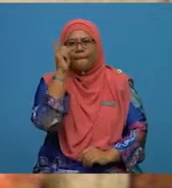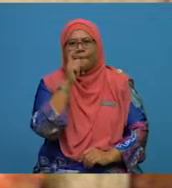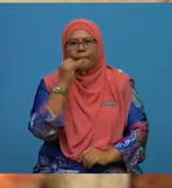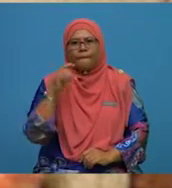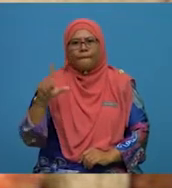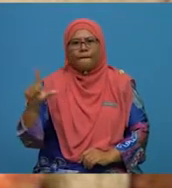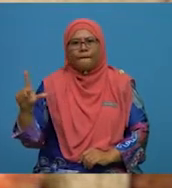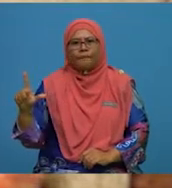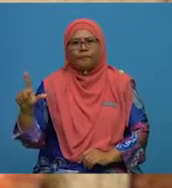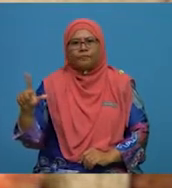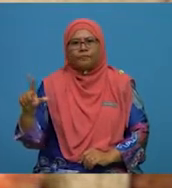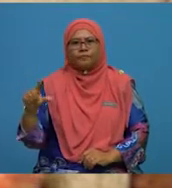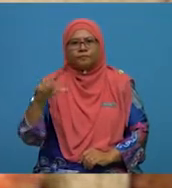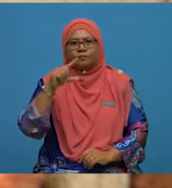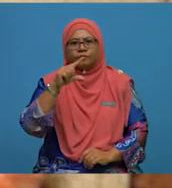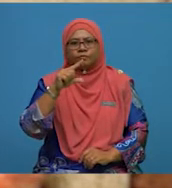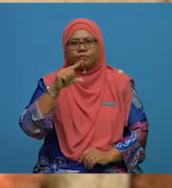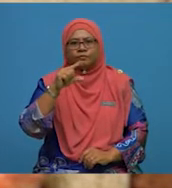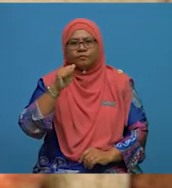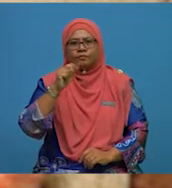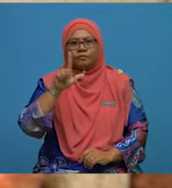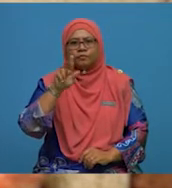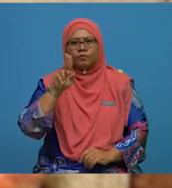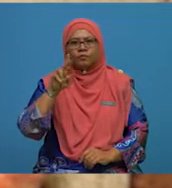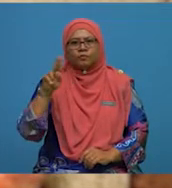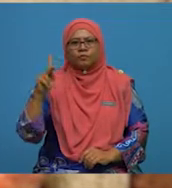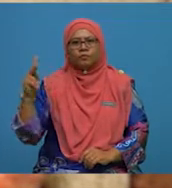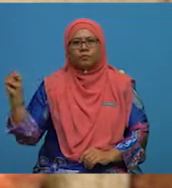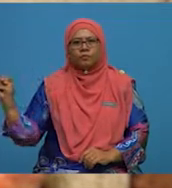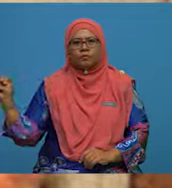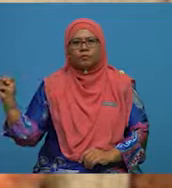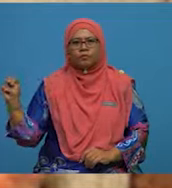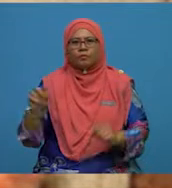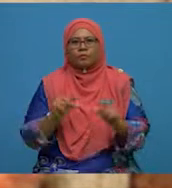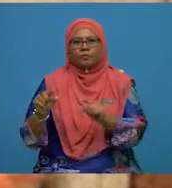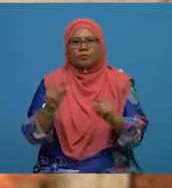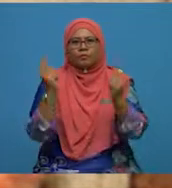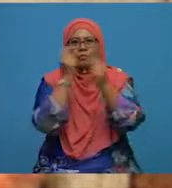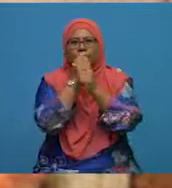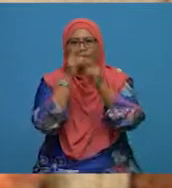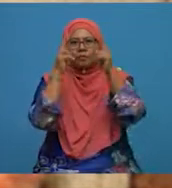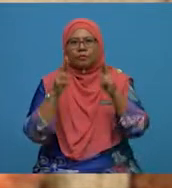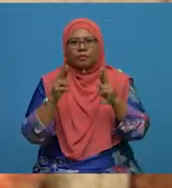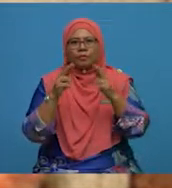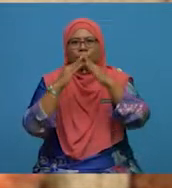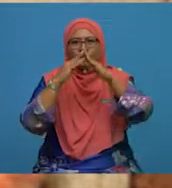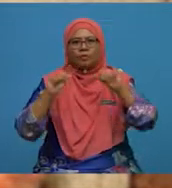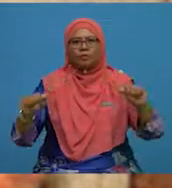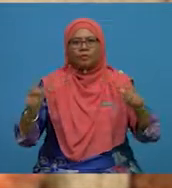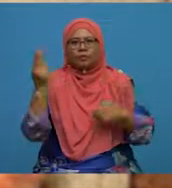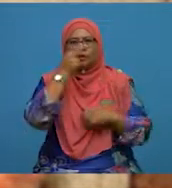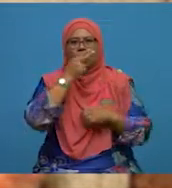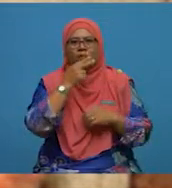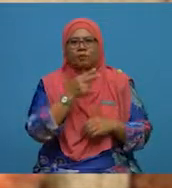Soalannya ialah, galurkan gerakan penentangan rakyat Mesir terhadap penjajahan